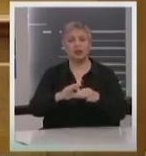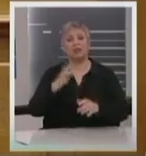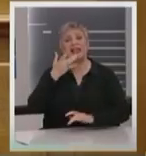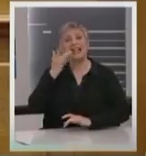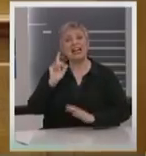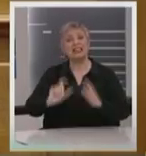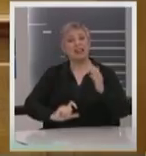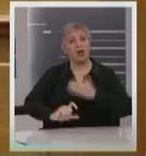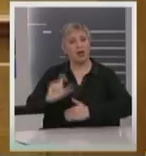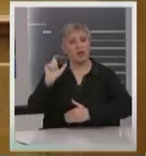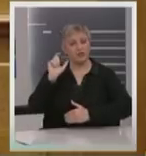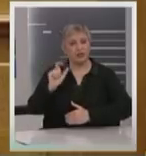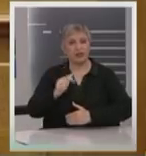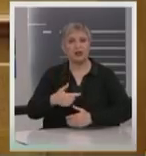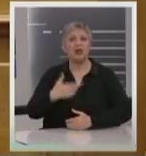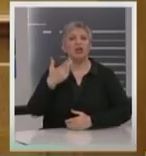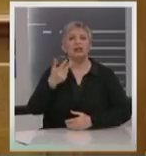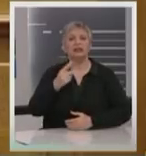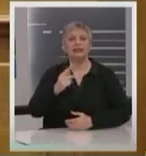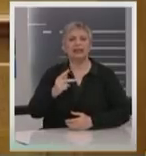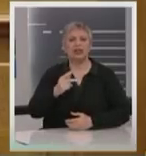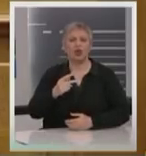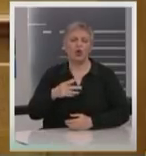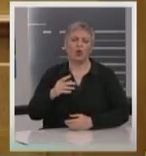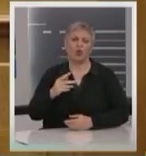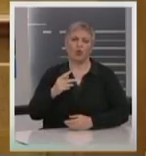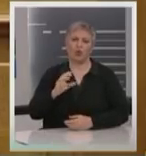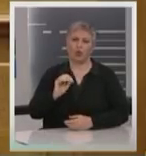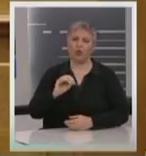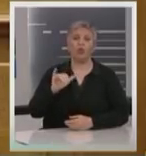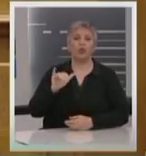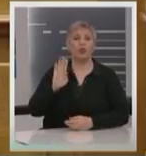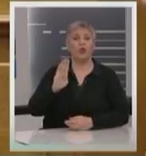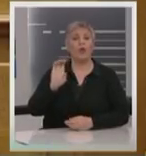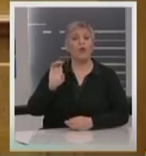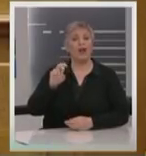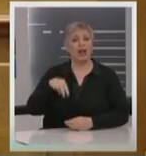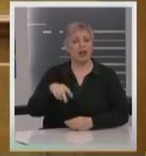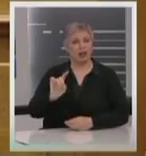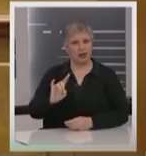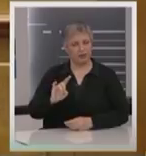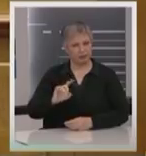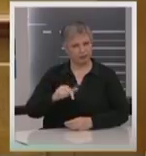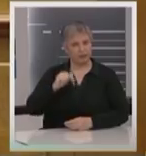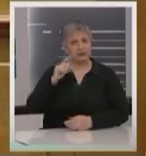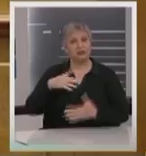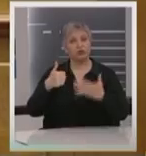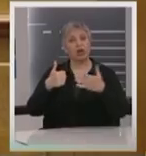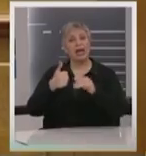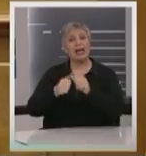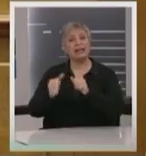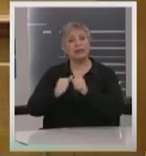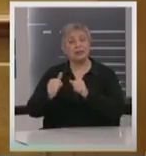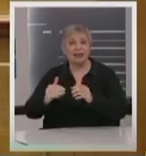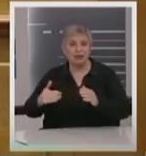Αυγή, με τον κύριο Κουβέλη, για να έρθετε μετά από ένα καταστροφικό εξάμηνο να